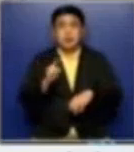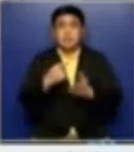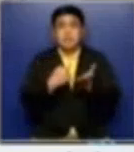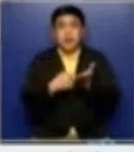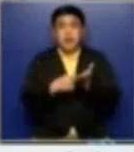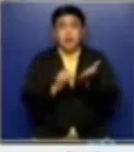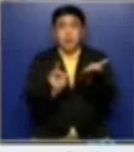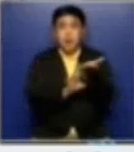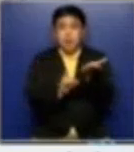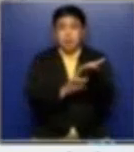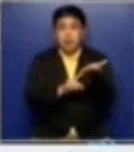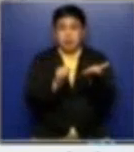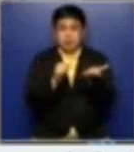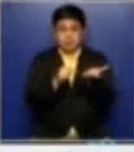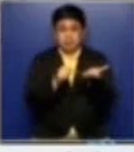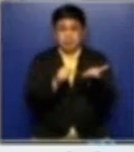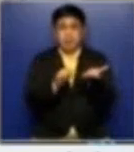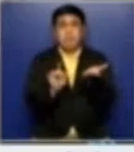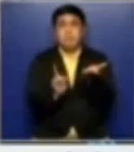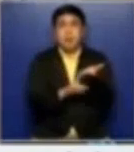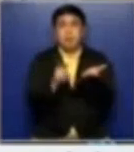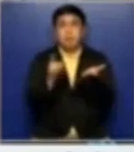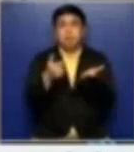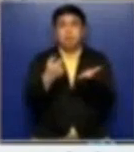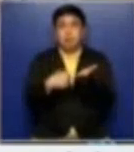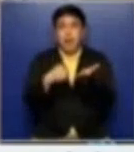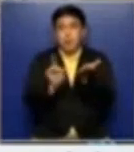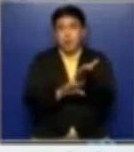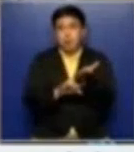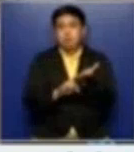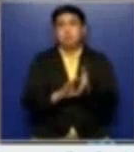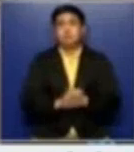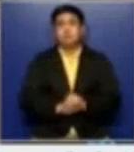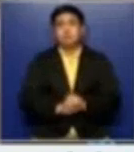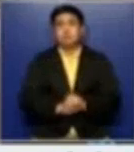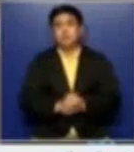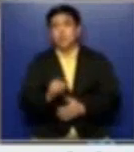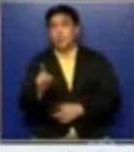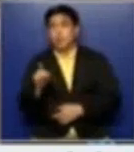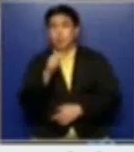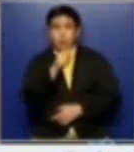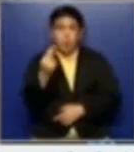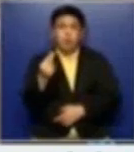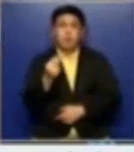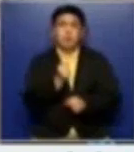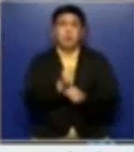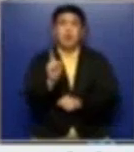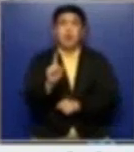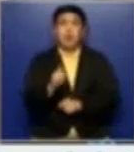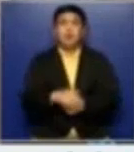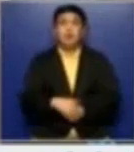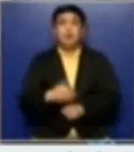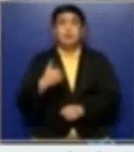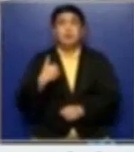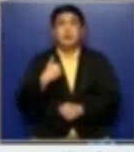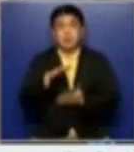ณภาพการบริหารท่านเห็นนี่หลายท่านเป็นนักบริหารอยู่นี่เขาทำยังไงรู้ไหมครับเขาก็จะท